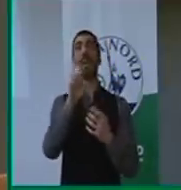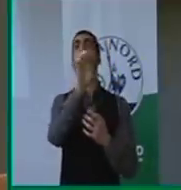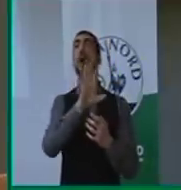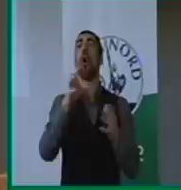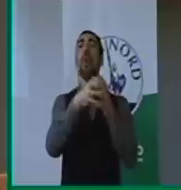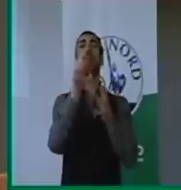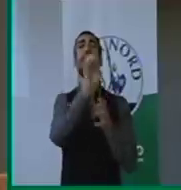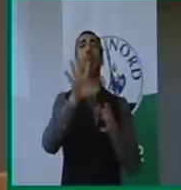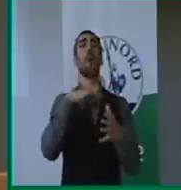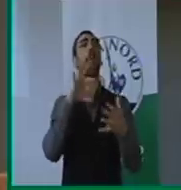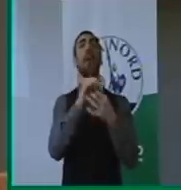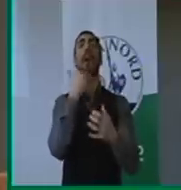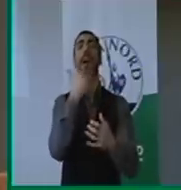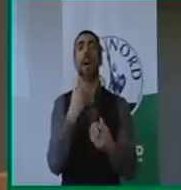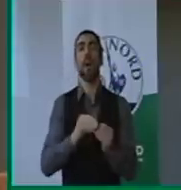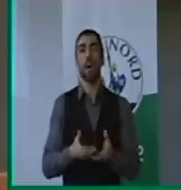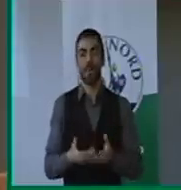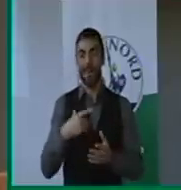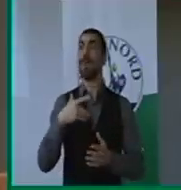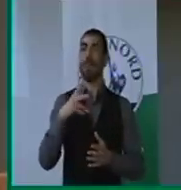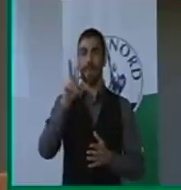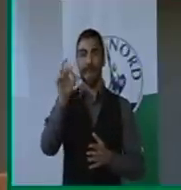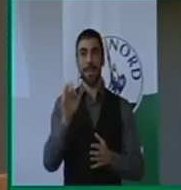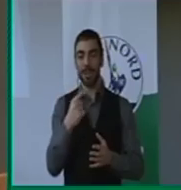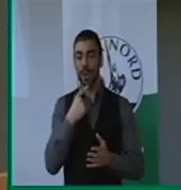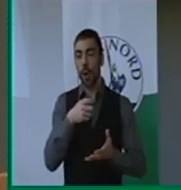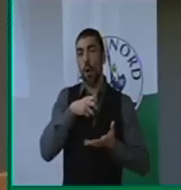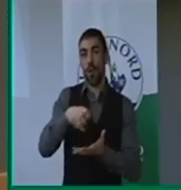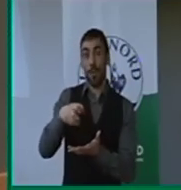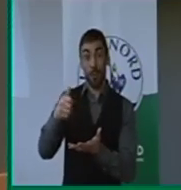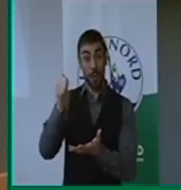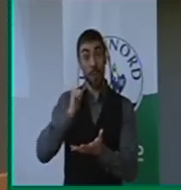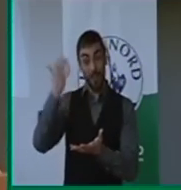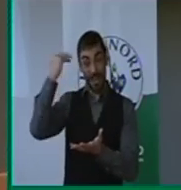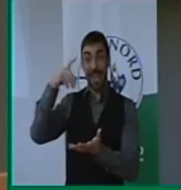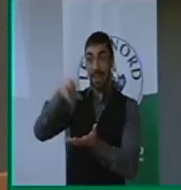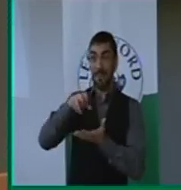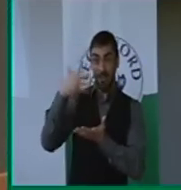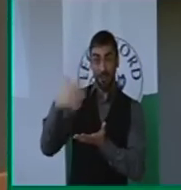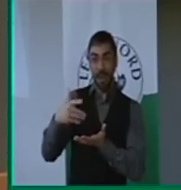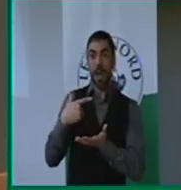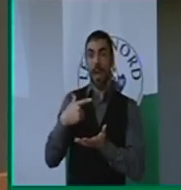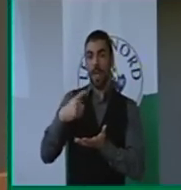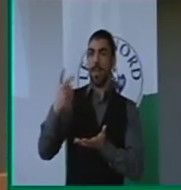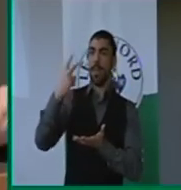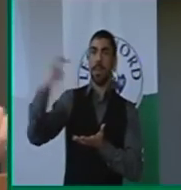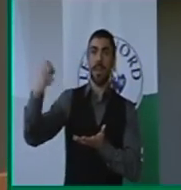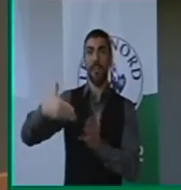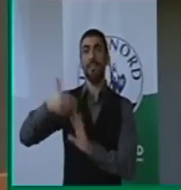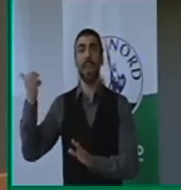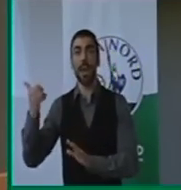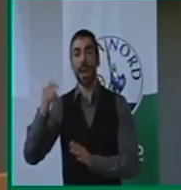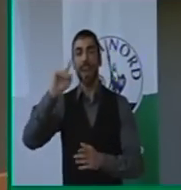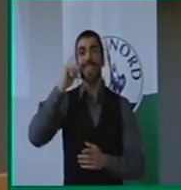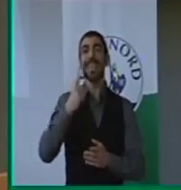Comunità Europea niente il 30% del contributo che già percepiva gli anni addietro gli verranno decurtati e se non si